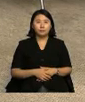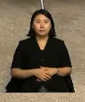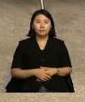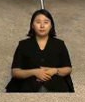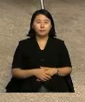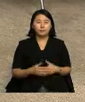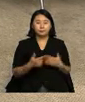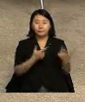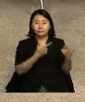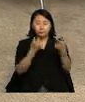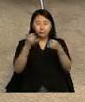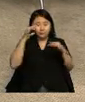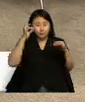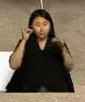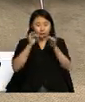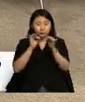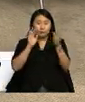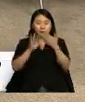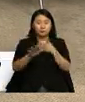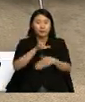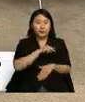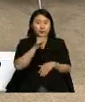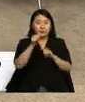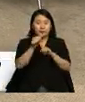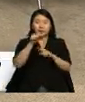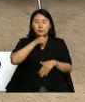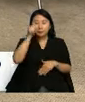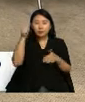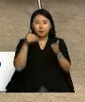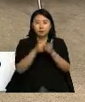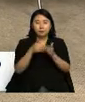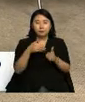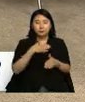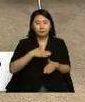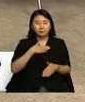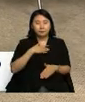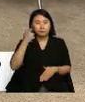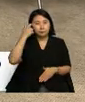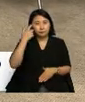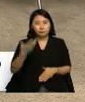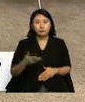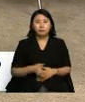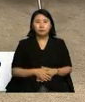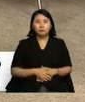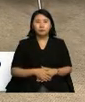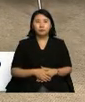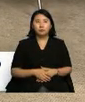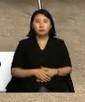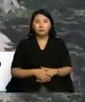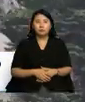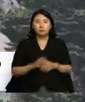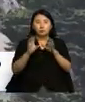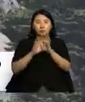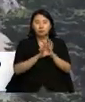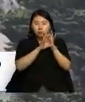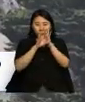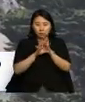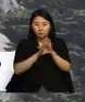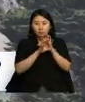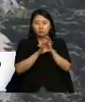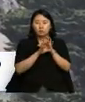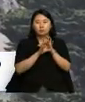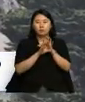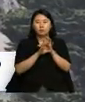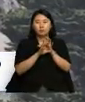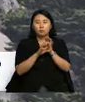만장일치로 양주시의회 후반기 의장에 선출이 됐습니다. 먼저 소감부터 들어보겠습니다. 예, 코로나19